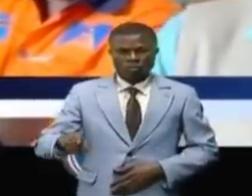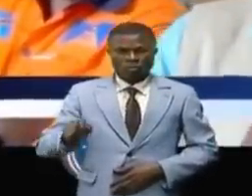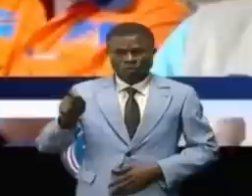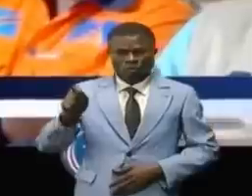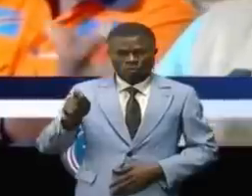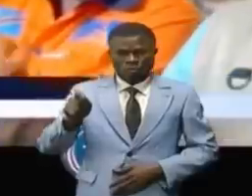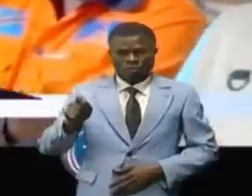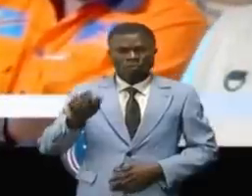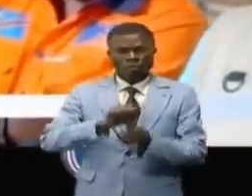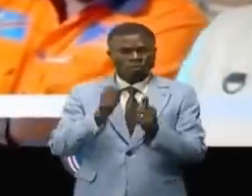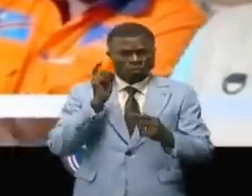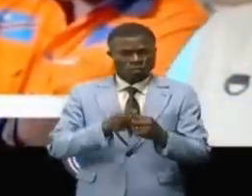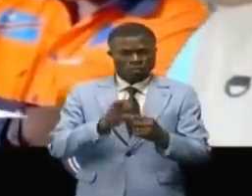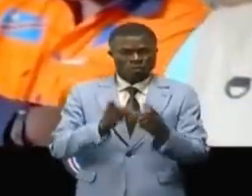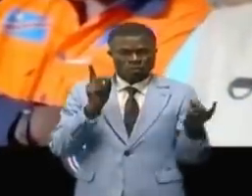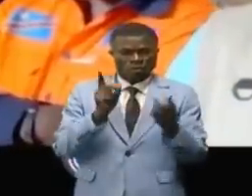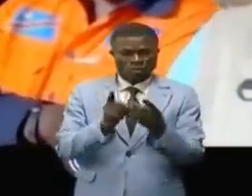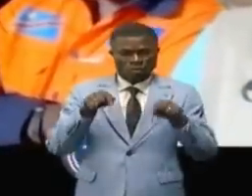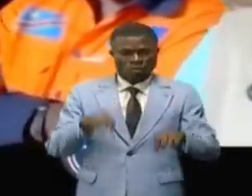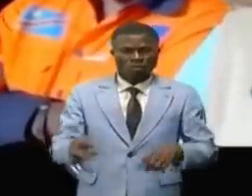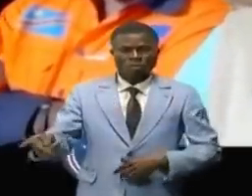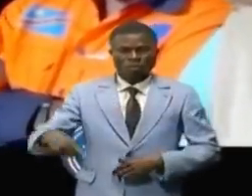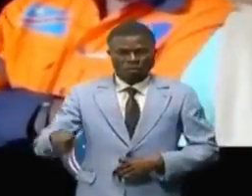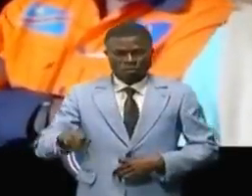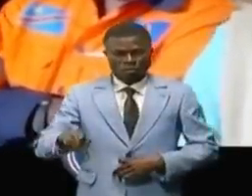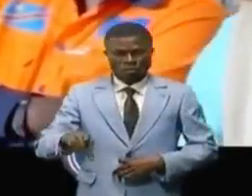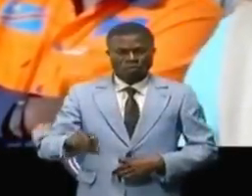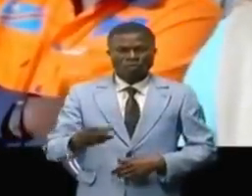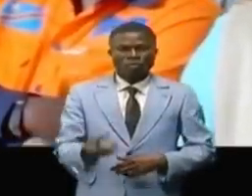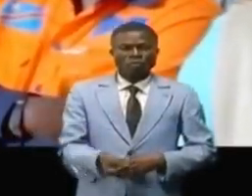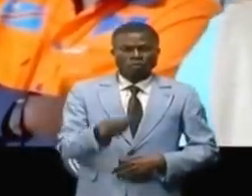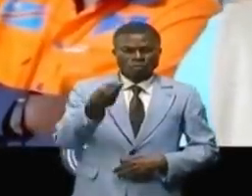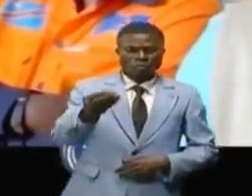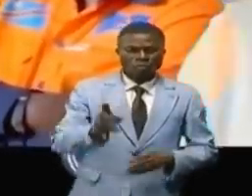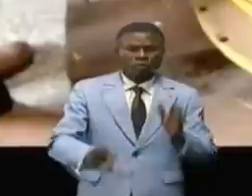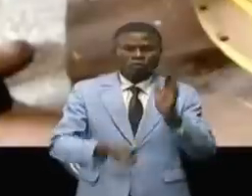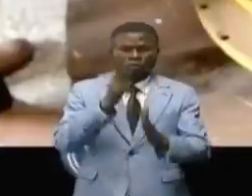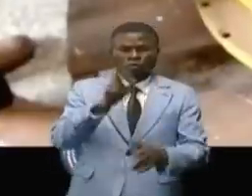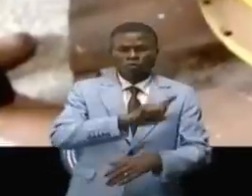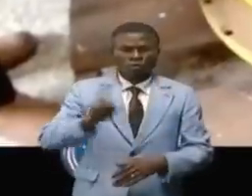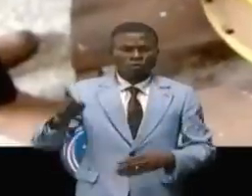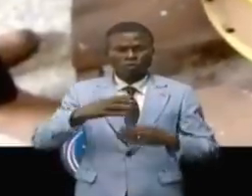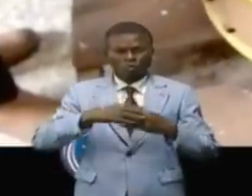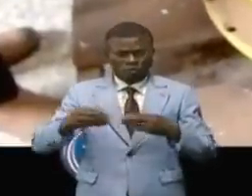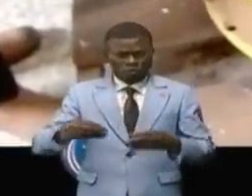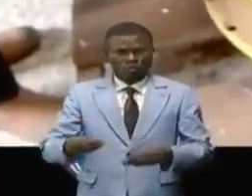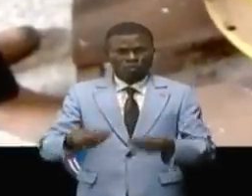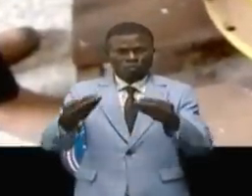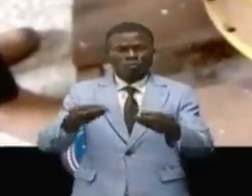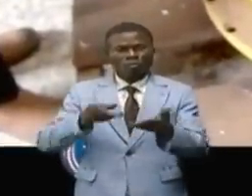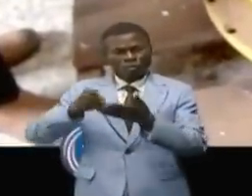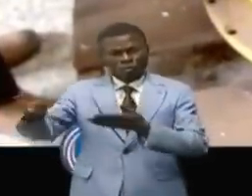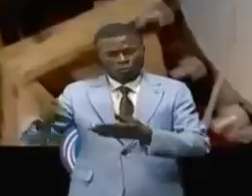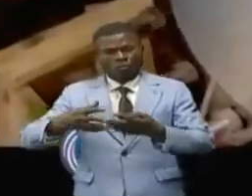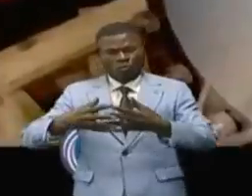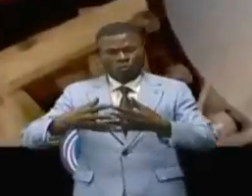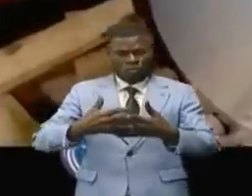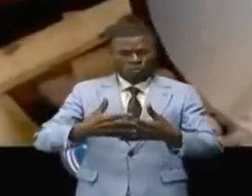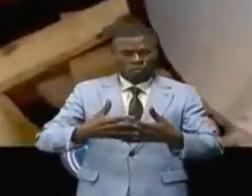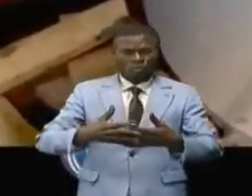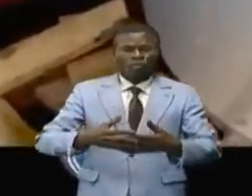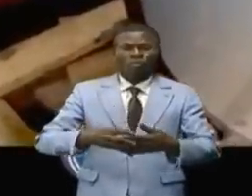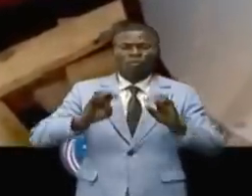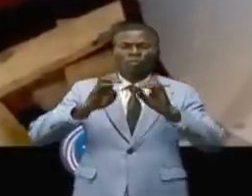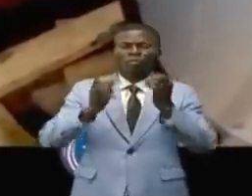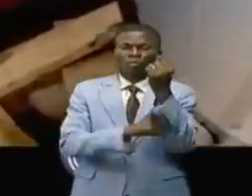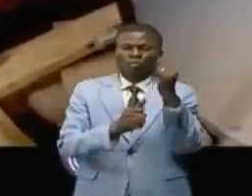en dépit des difficultés qu'on a au niveau de la province et la suite débloqué 12000 dollars de la semaine prochaine une équipe d'experts de la